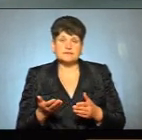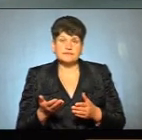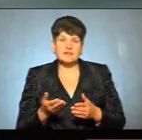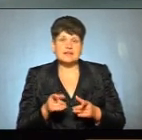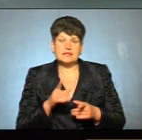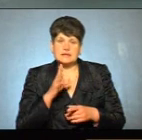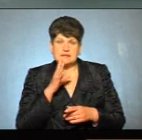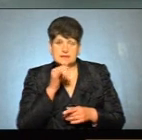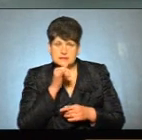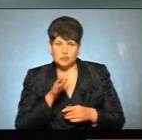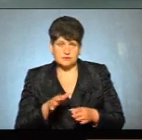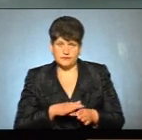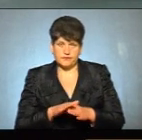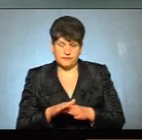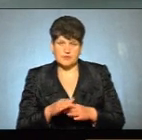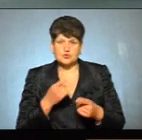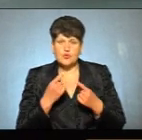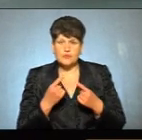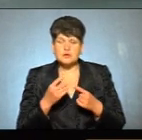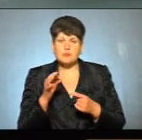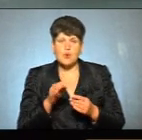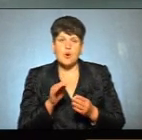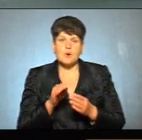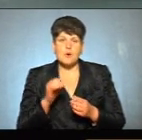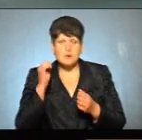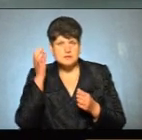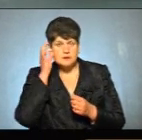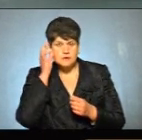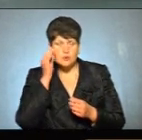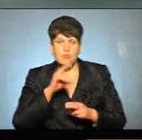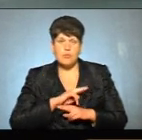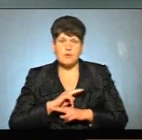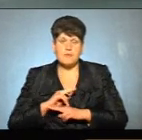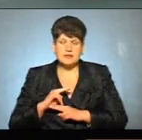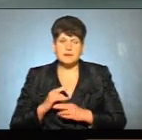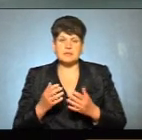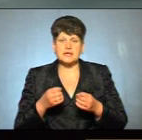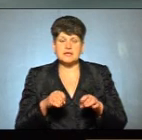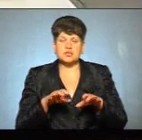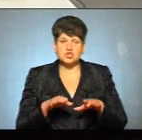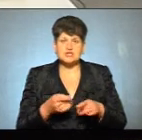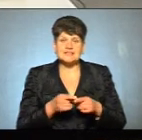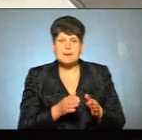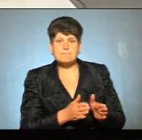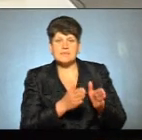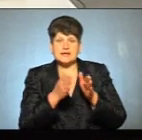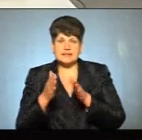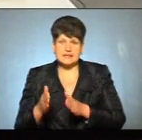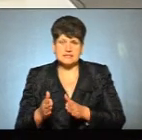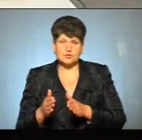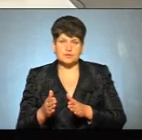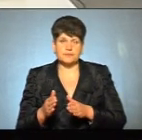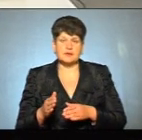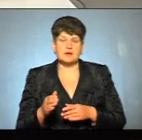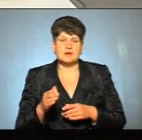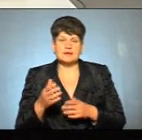не вдасться виконати. Зокрема, якщо говорити про поминання померлих, синод нашої церкви прийняв рішення це поминання перенести на Троїцьку поминальну